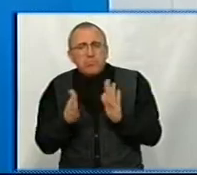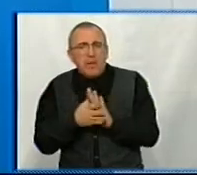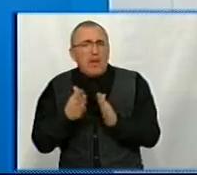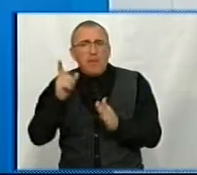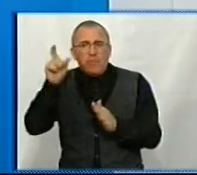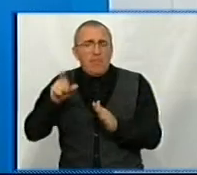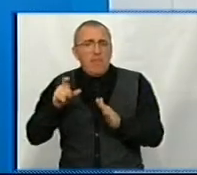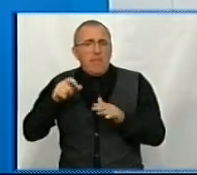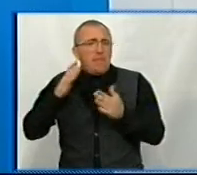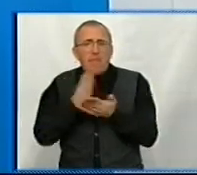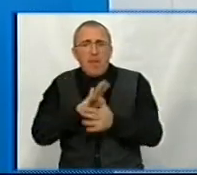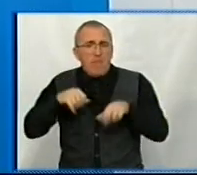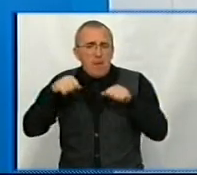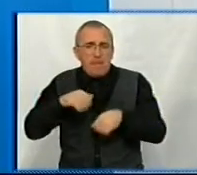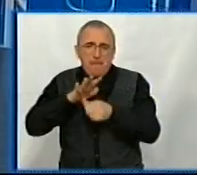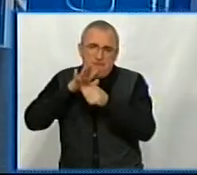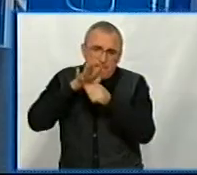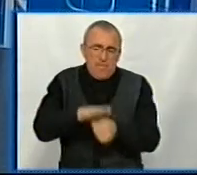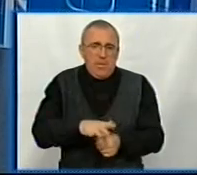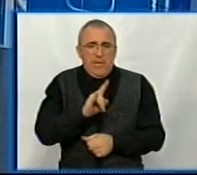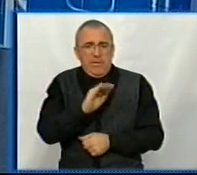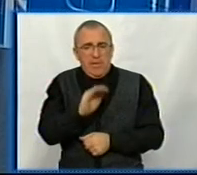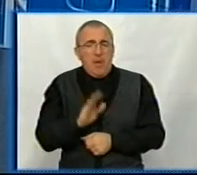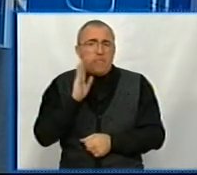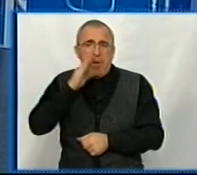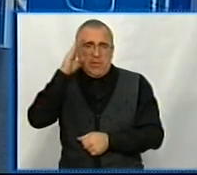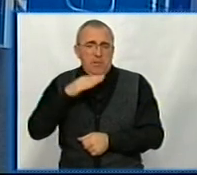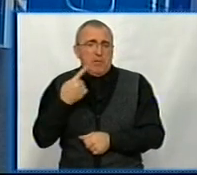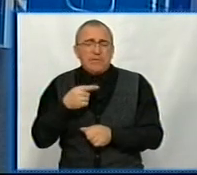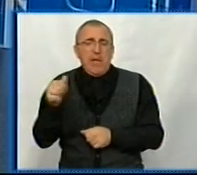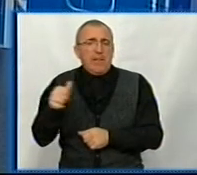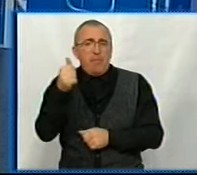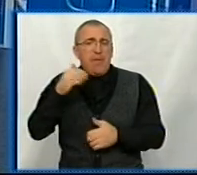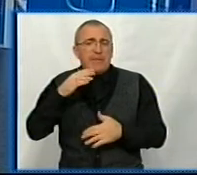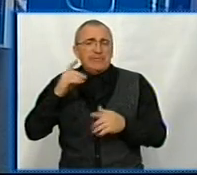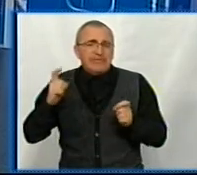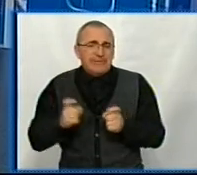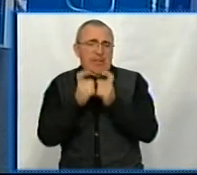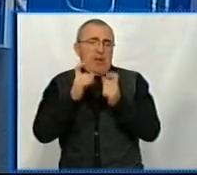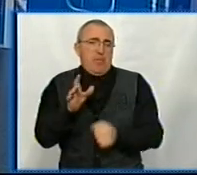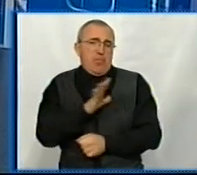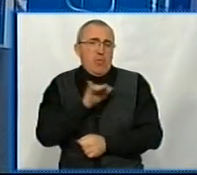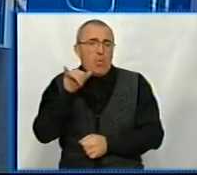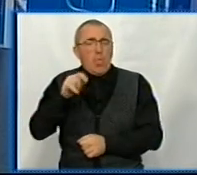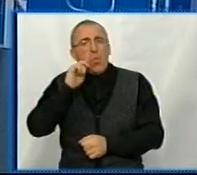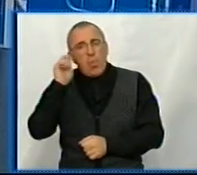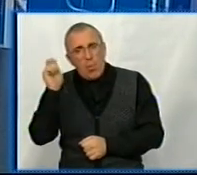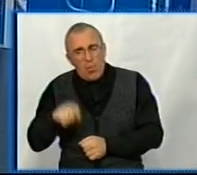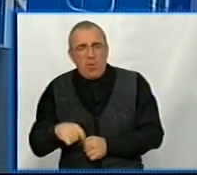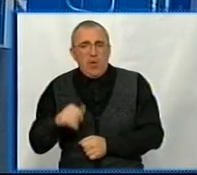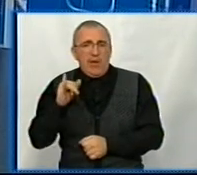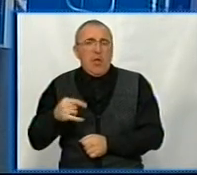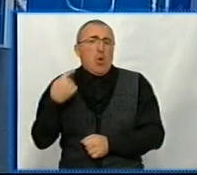права принижувати дитину, принижувати батьків. Це не перший скандал, який буває там і в Україні, і